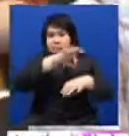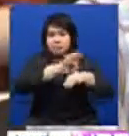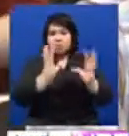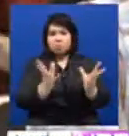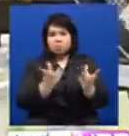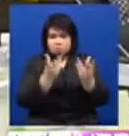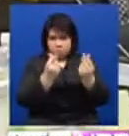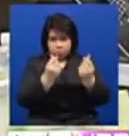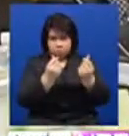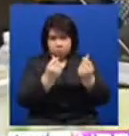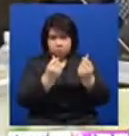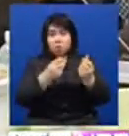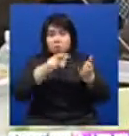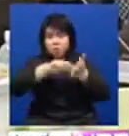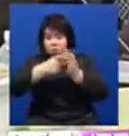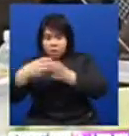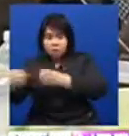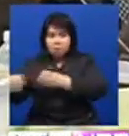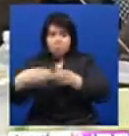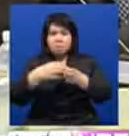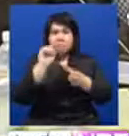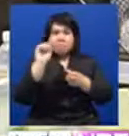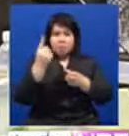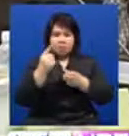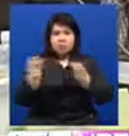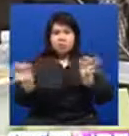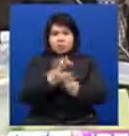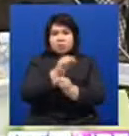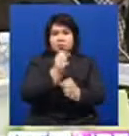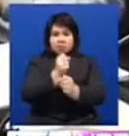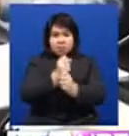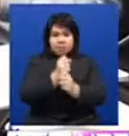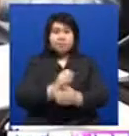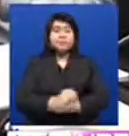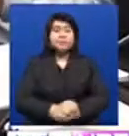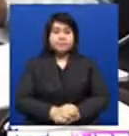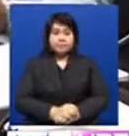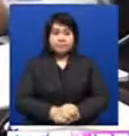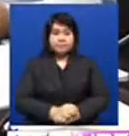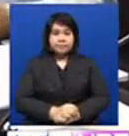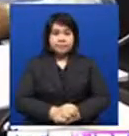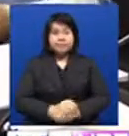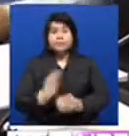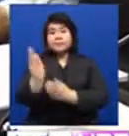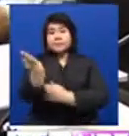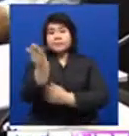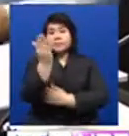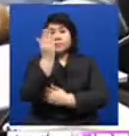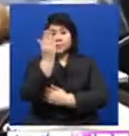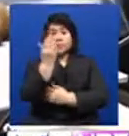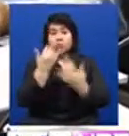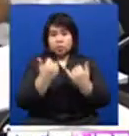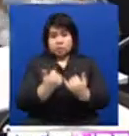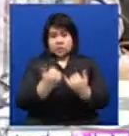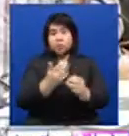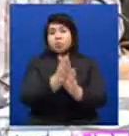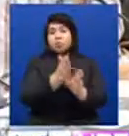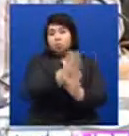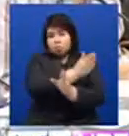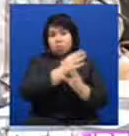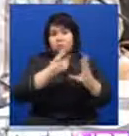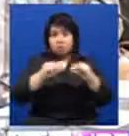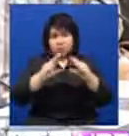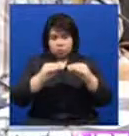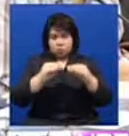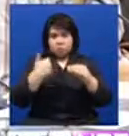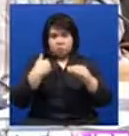น้าที่ลงเมื่อมีคณะรัฐมนตรีชุดใหม่มาทำงานครับนอกจากนี้ในช่วงเช้านะครับก่อนเริ่มการประชุมนายบวรศักดิ์อุ